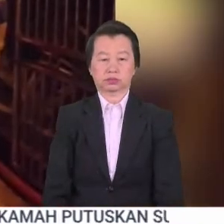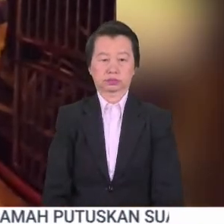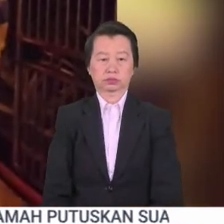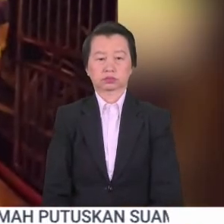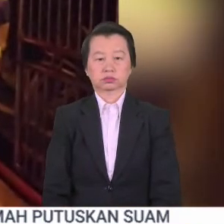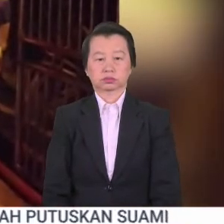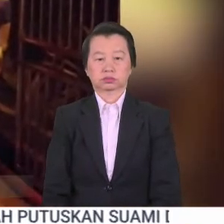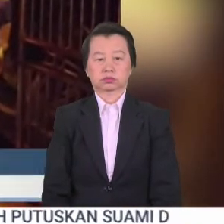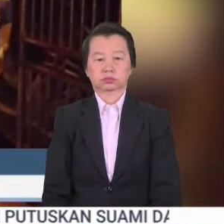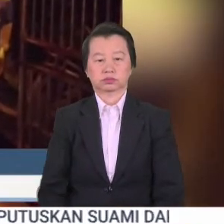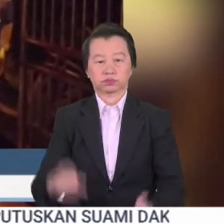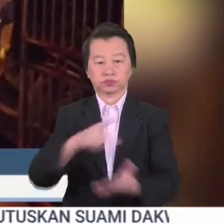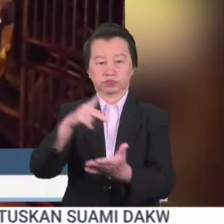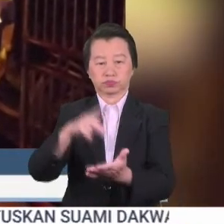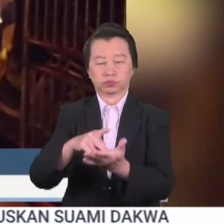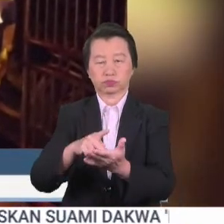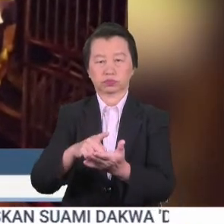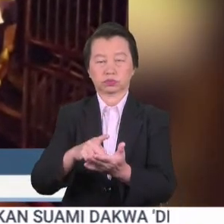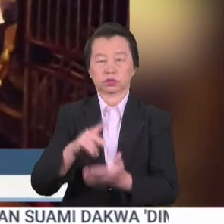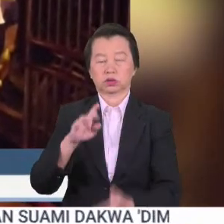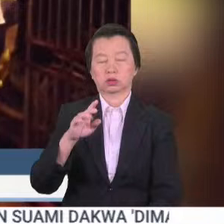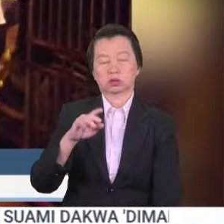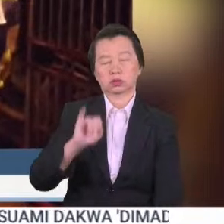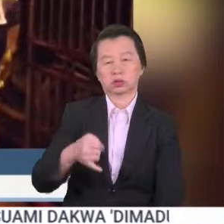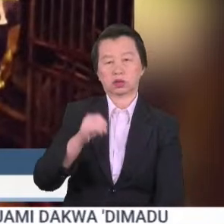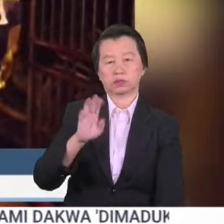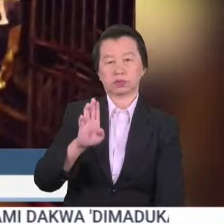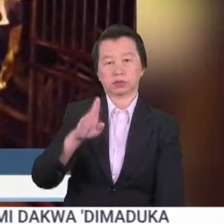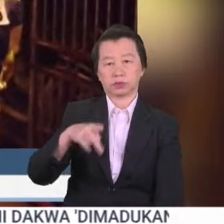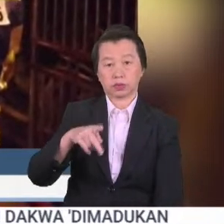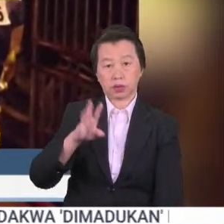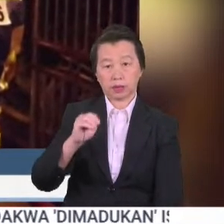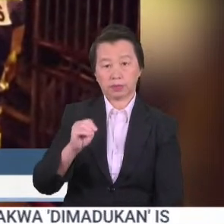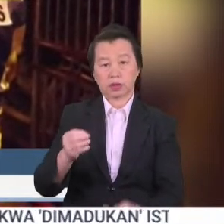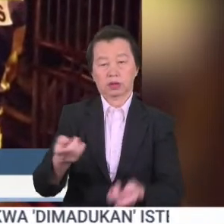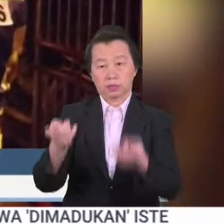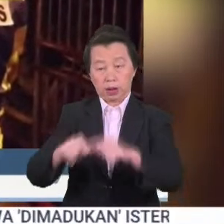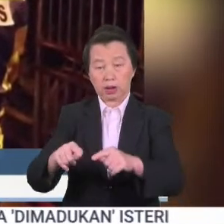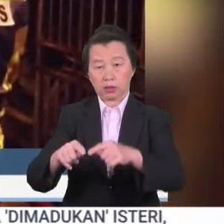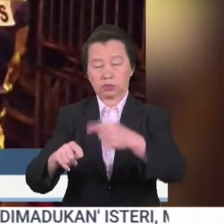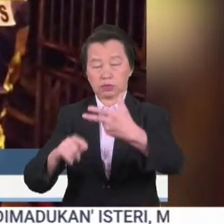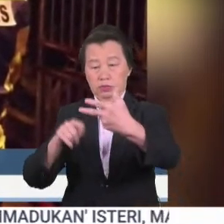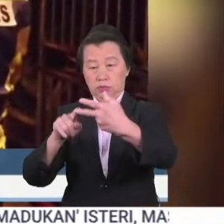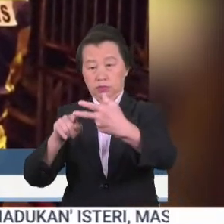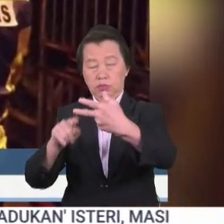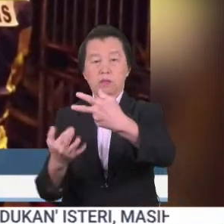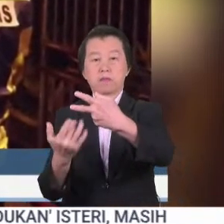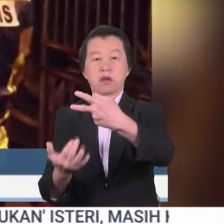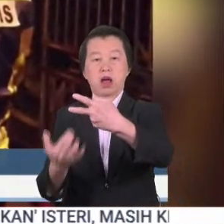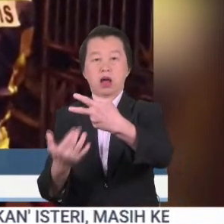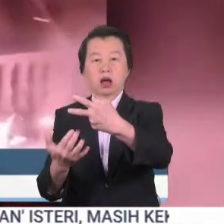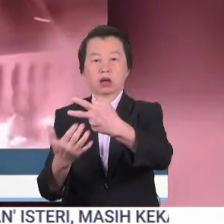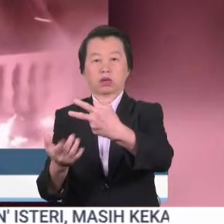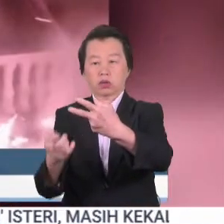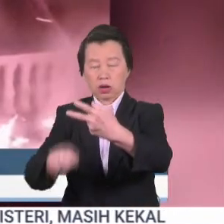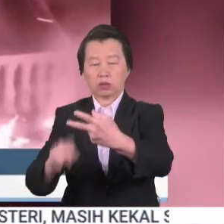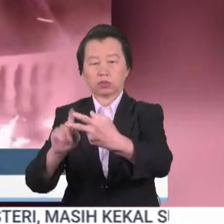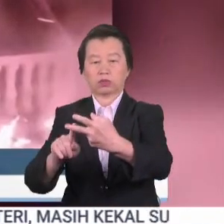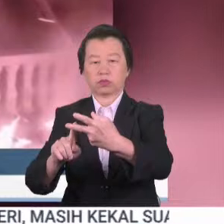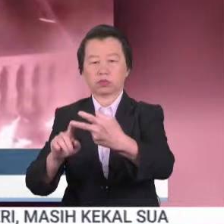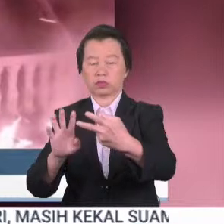tadi pusat gerakan operasi Bomba Sarawak menyatakan kebakaran yang berlaku di tingkat bawah rumah berkenaan Dilaporkan pada pukul